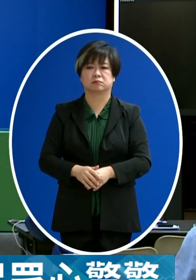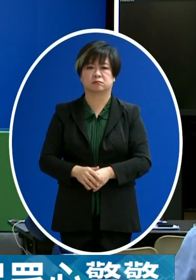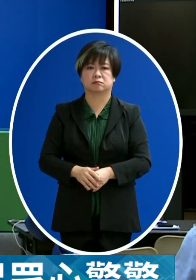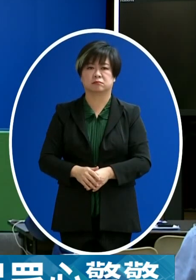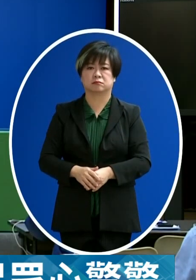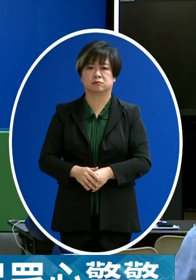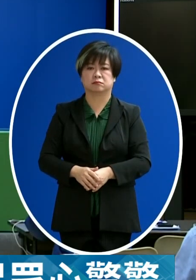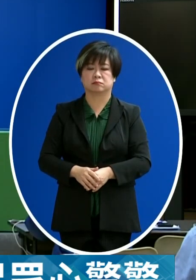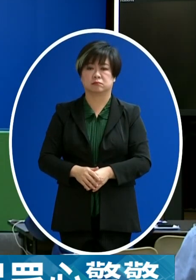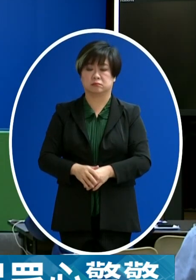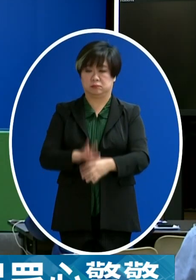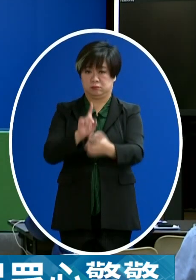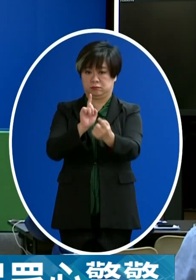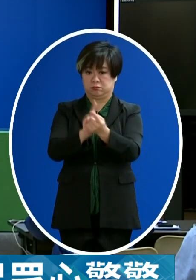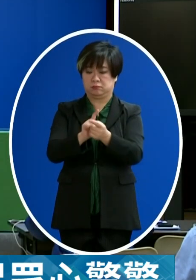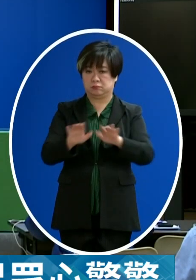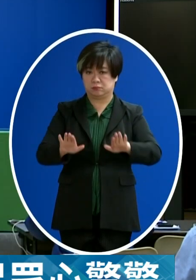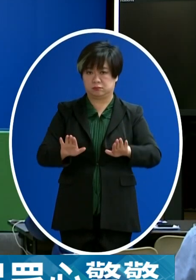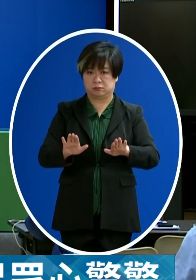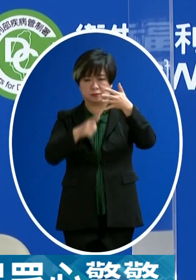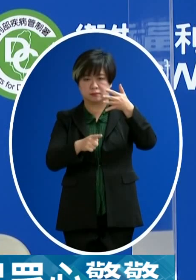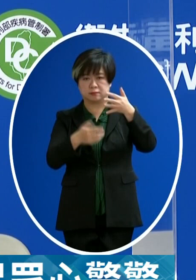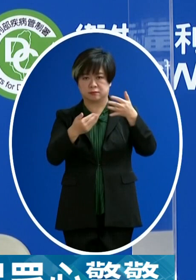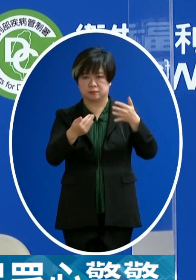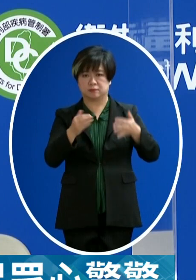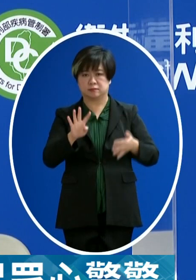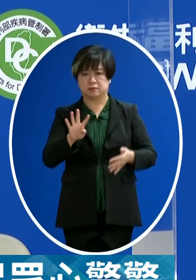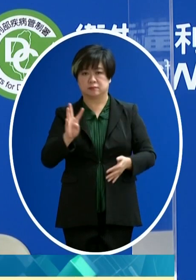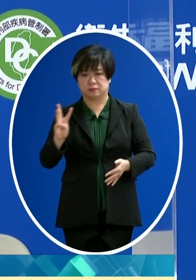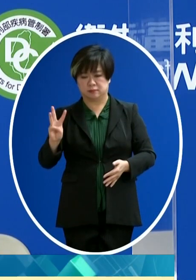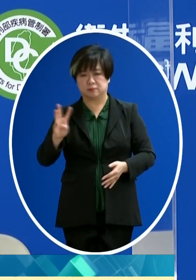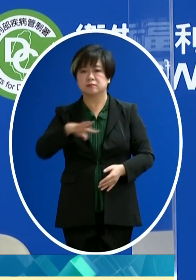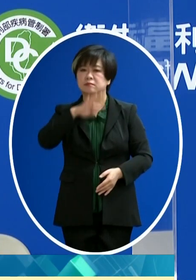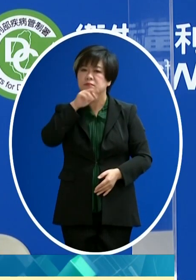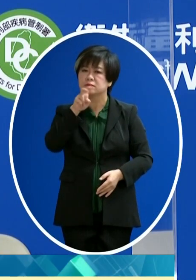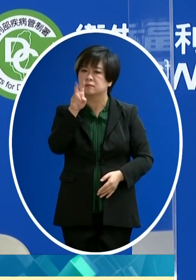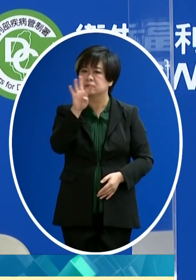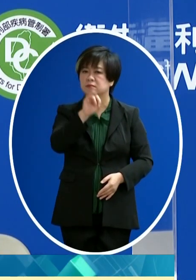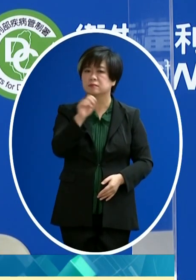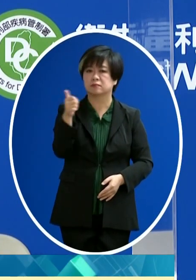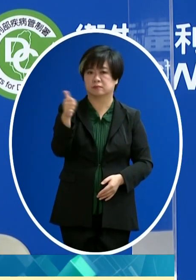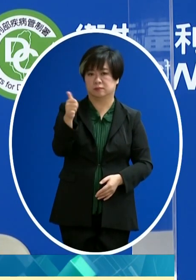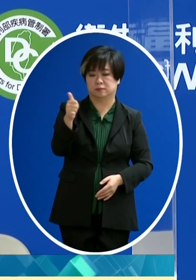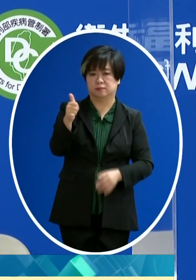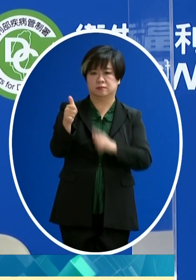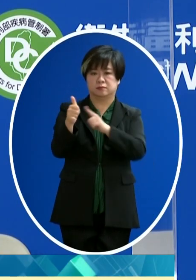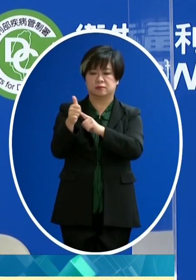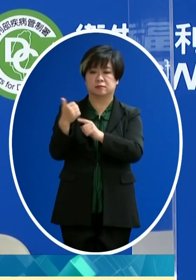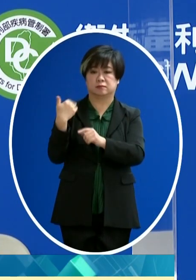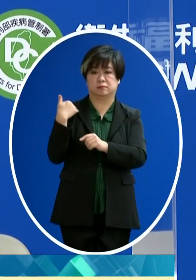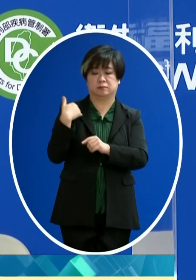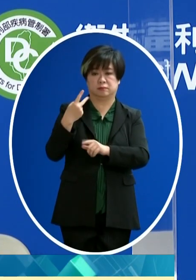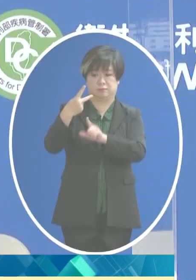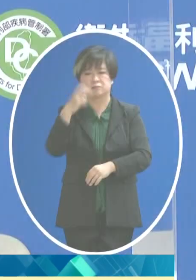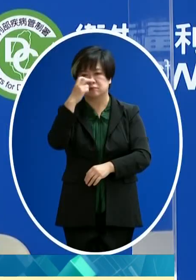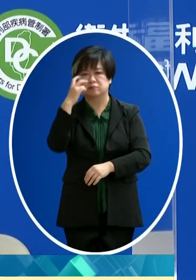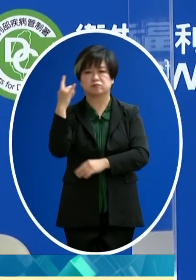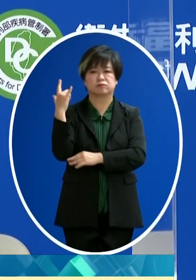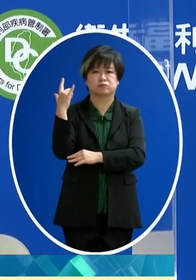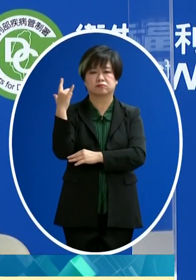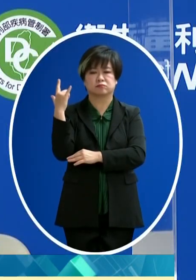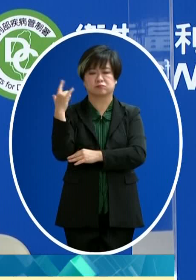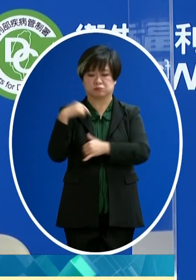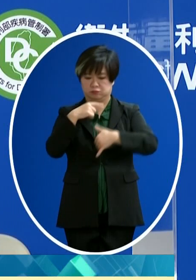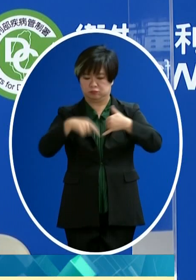心20号公布的案943状况一样。 菲律宾籍20多岁的男性，那今年2月3日来台工作，